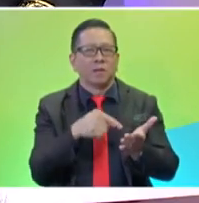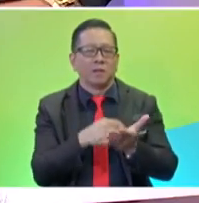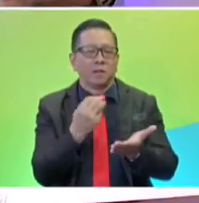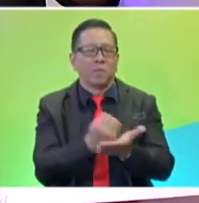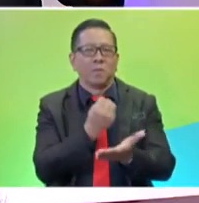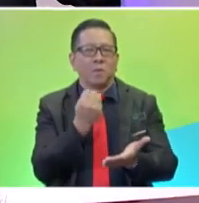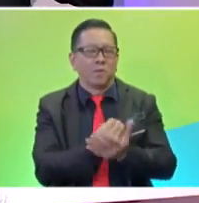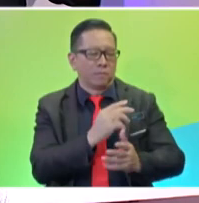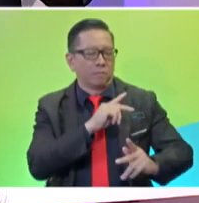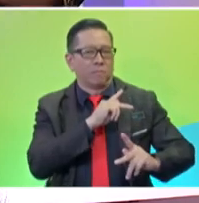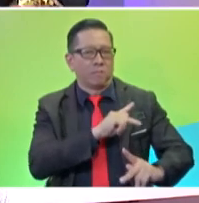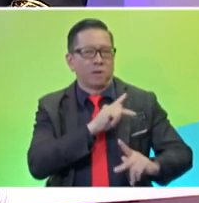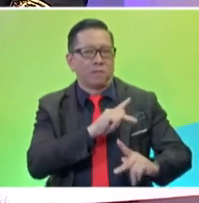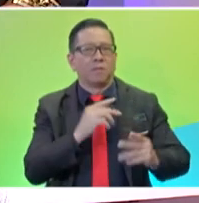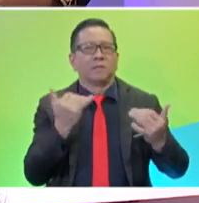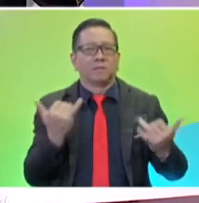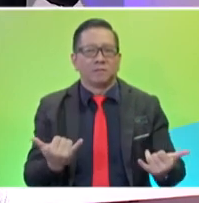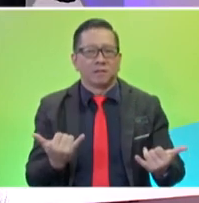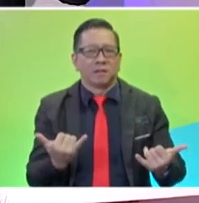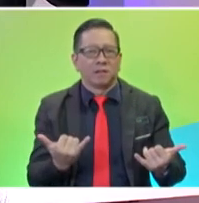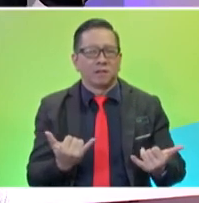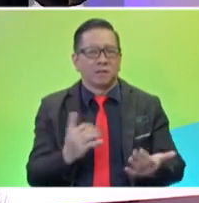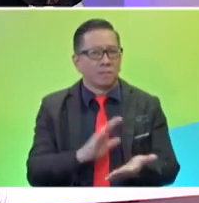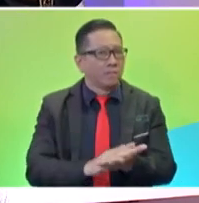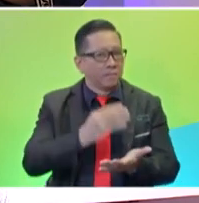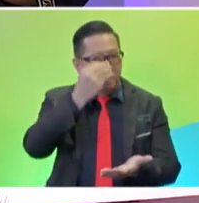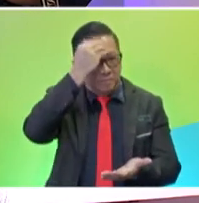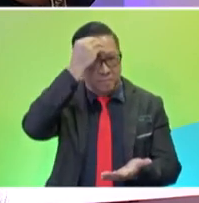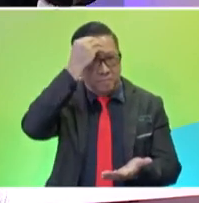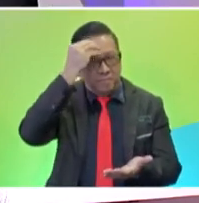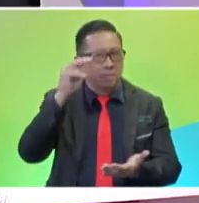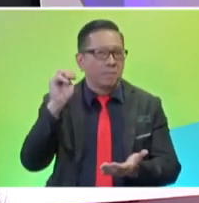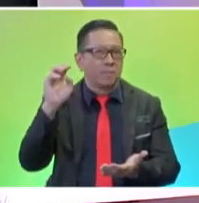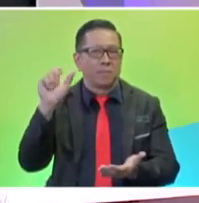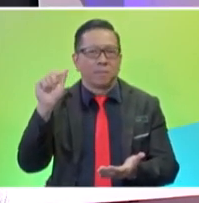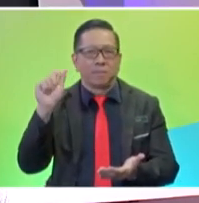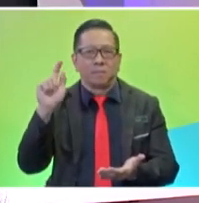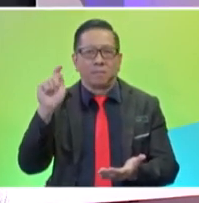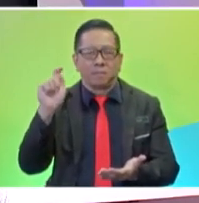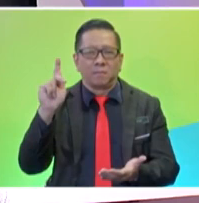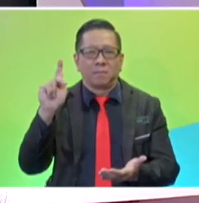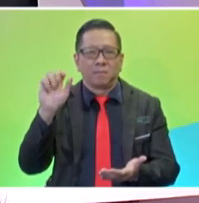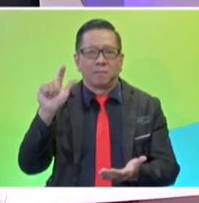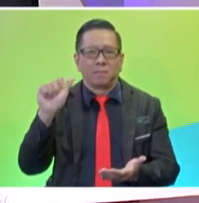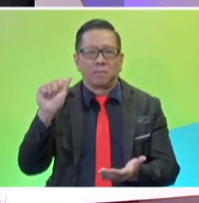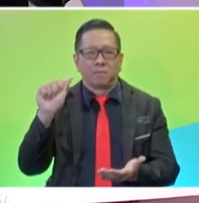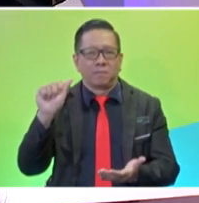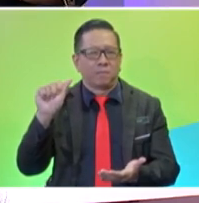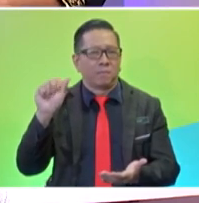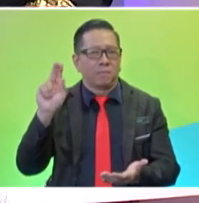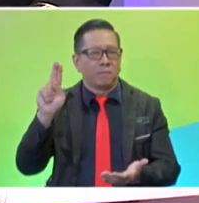pahlawan zaman sekarang kita belajar tadi makilau makilau adalah pahlawan terbilang yang telah